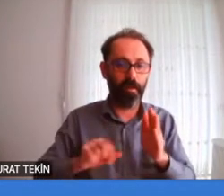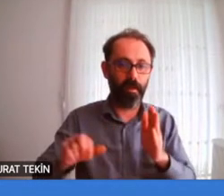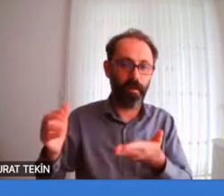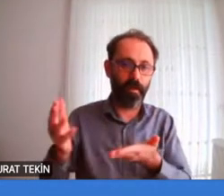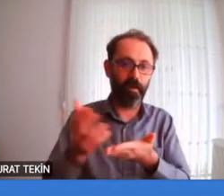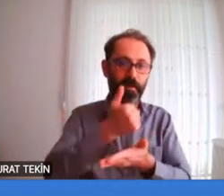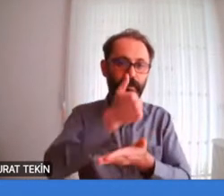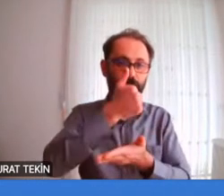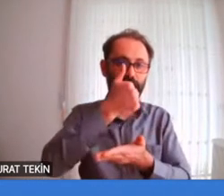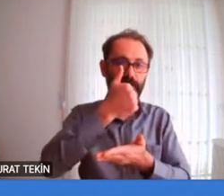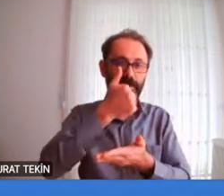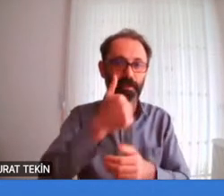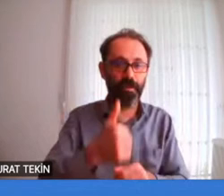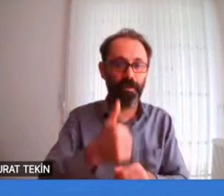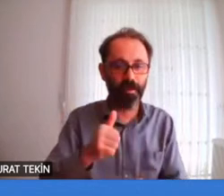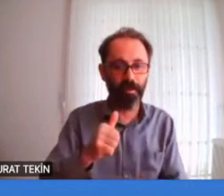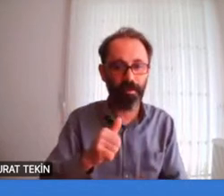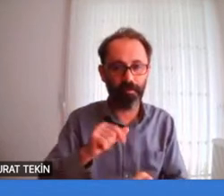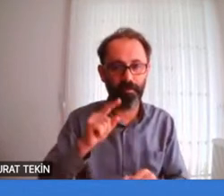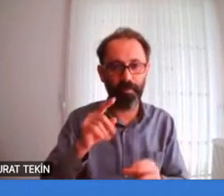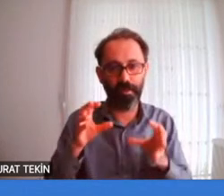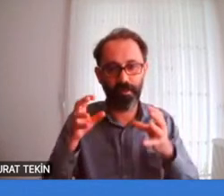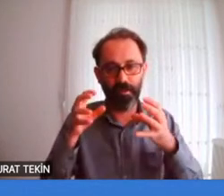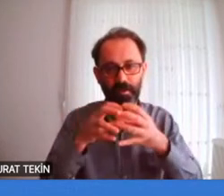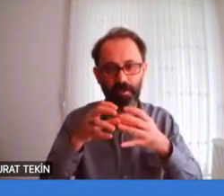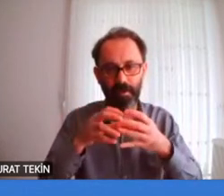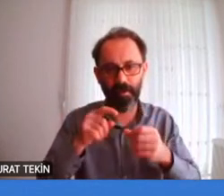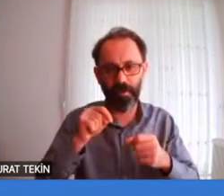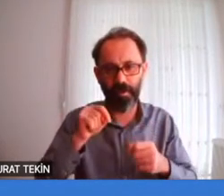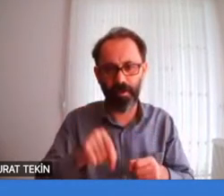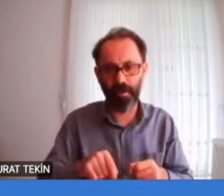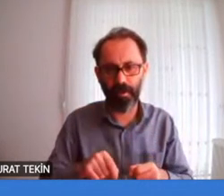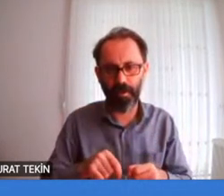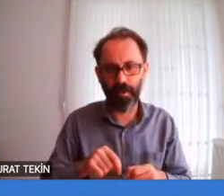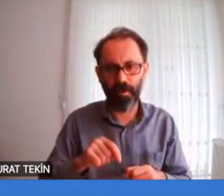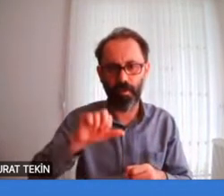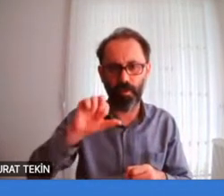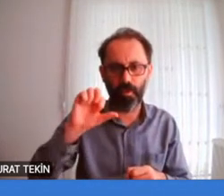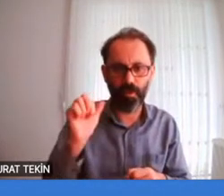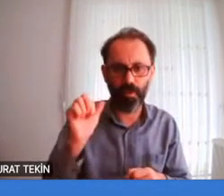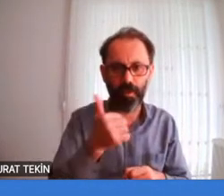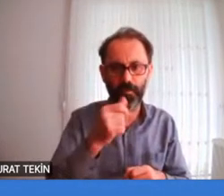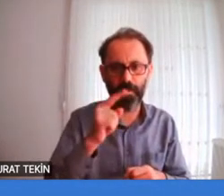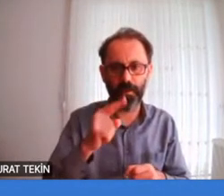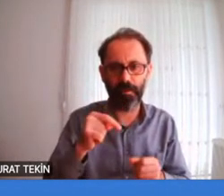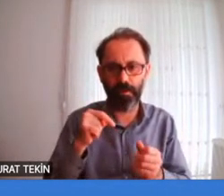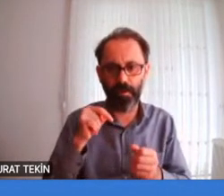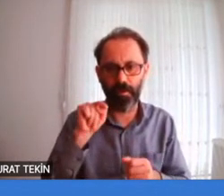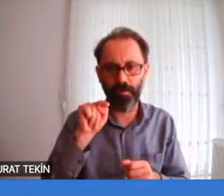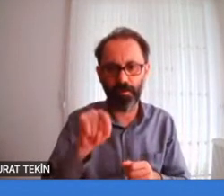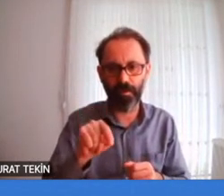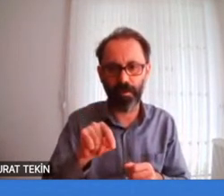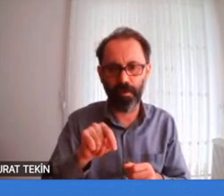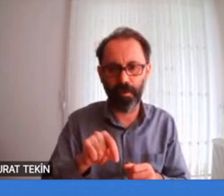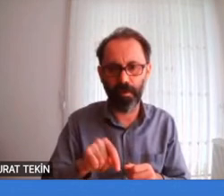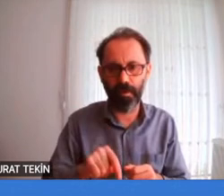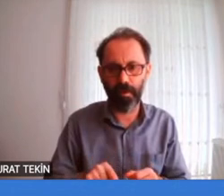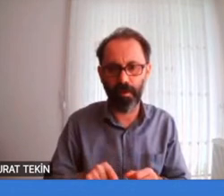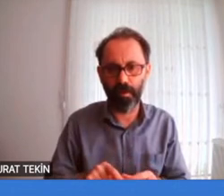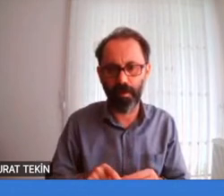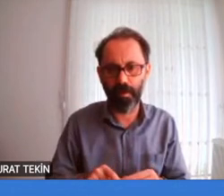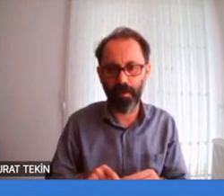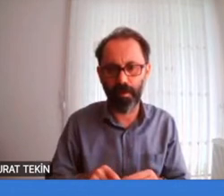Ama biz oluşturduğumuz ekiple, bakın bu çok kıymetli bir nokta. Biz kolundan,